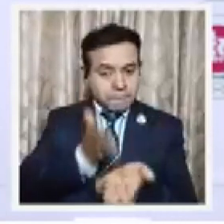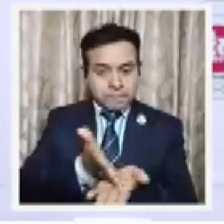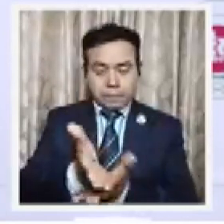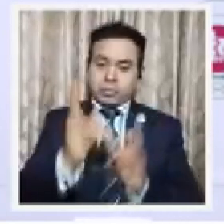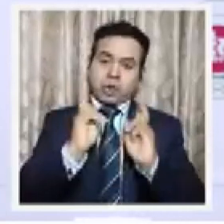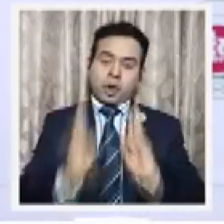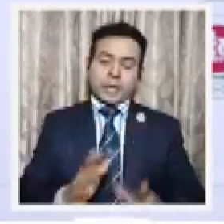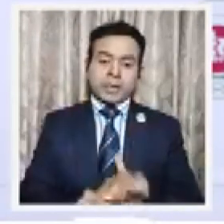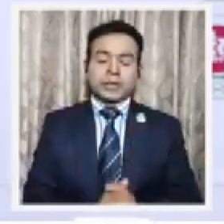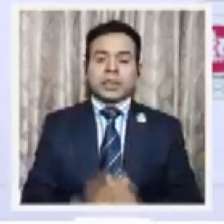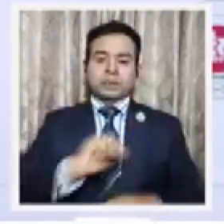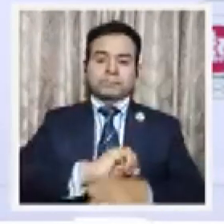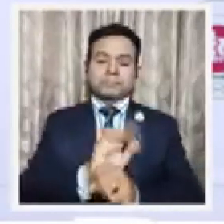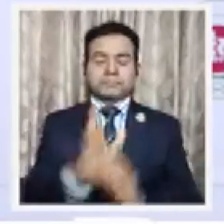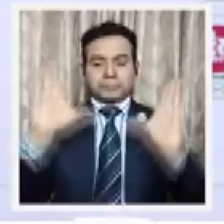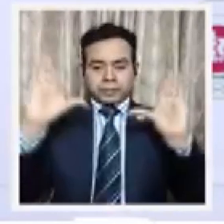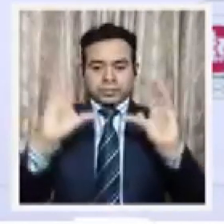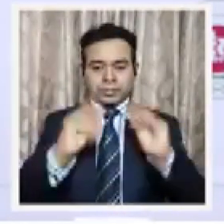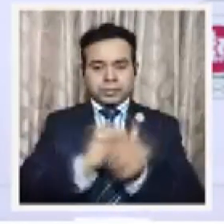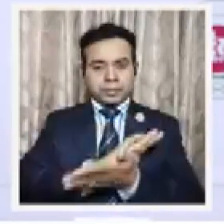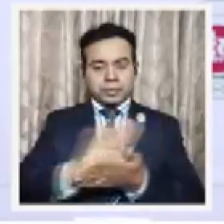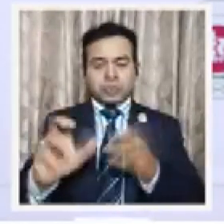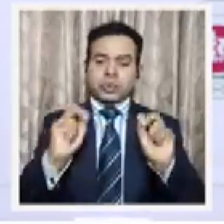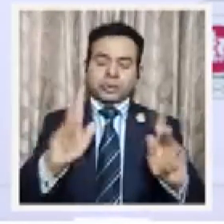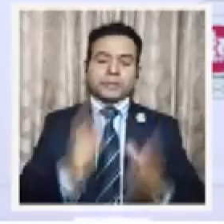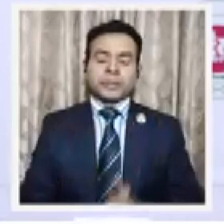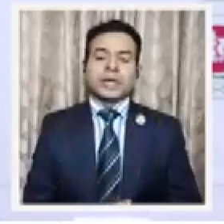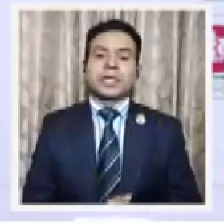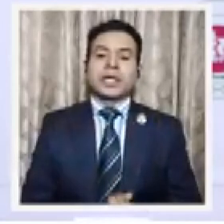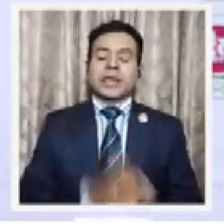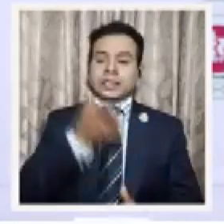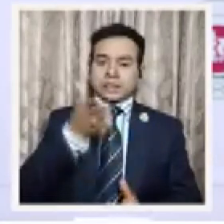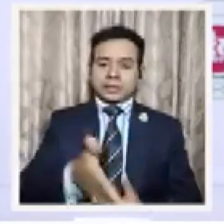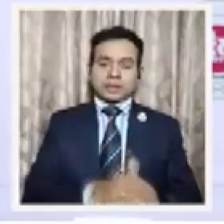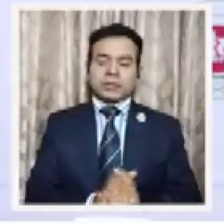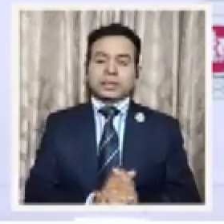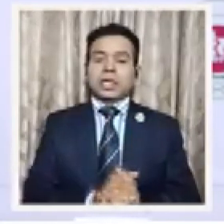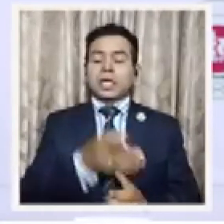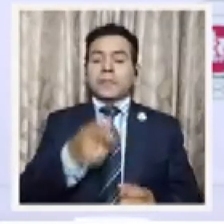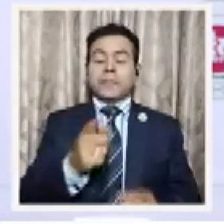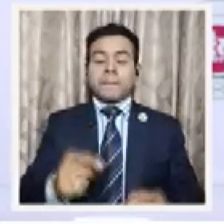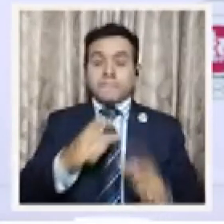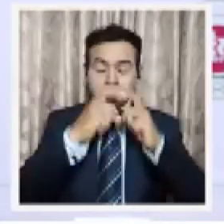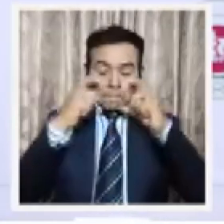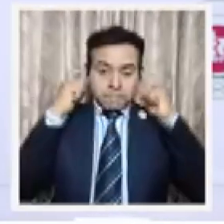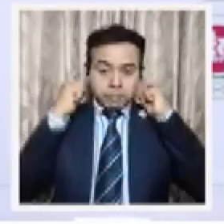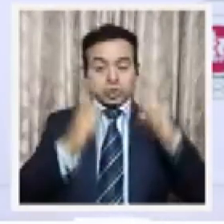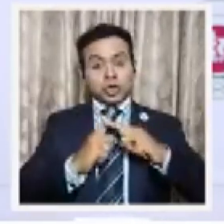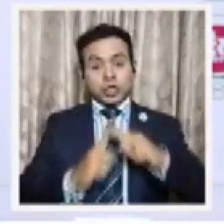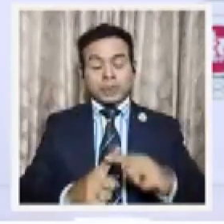প্রত্যেককেই আমরা যে স্বাস্থ্যবিধিগুলো বলছি এই স্বাস্থ্যবিধিগুলোর জন্য কঠোরভাবে মেনে চলি, তবেই এই রোগ প্রতিরোধ